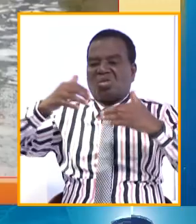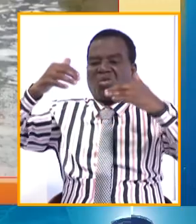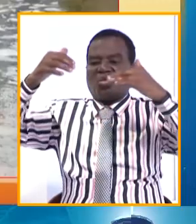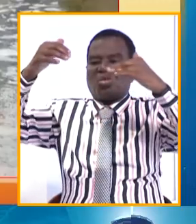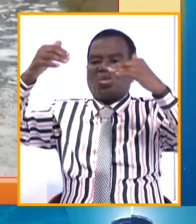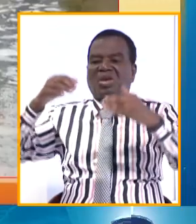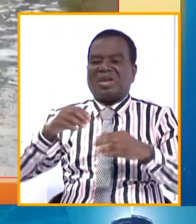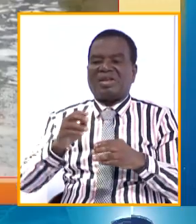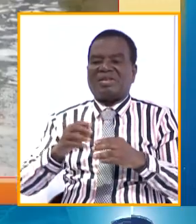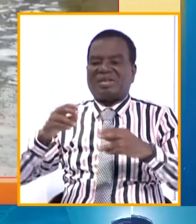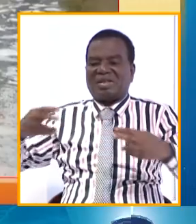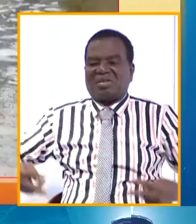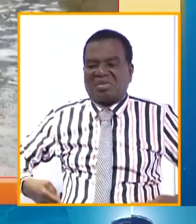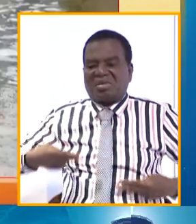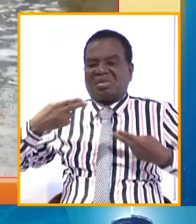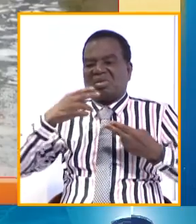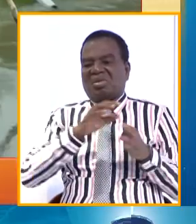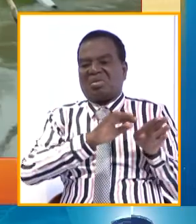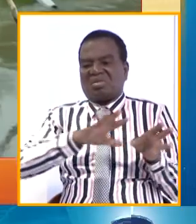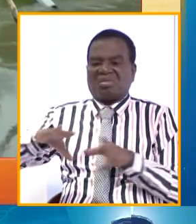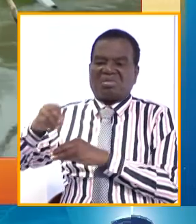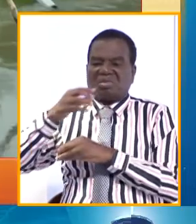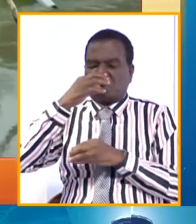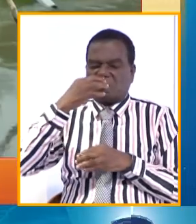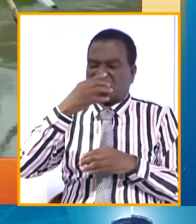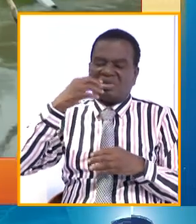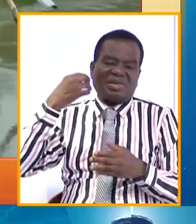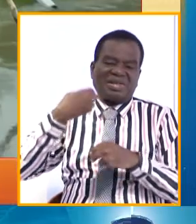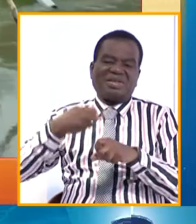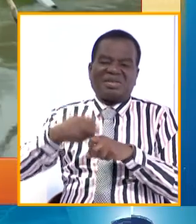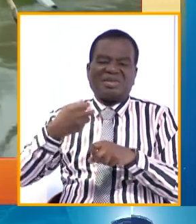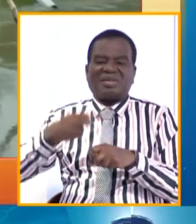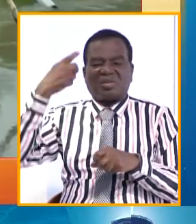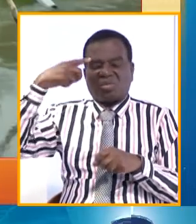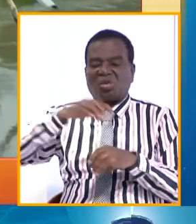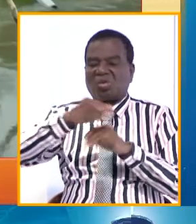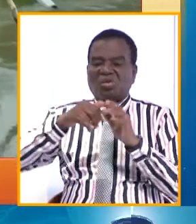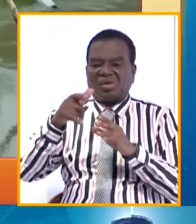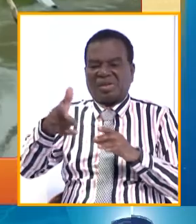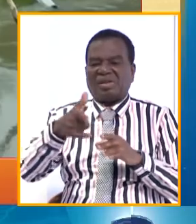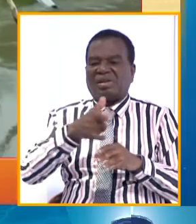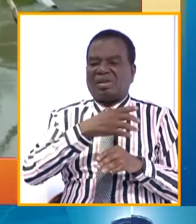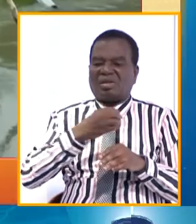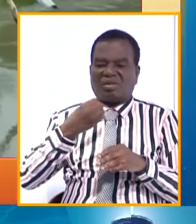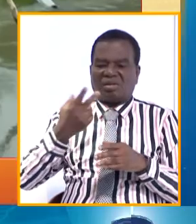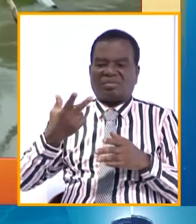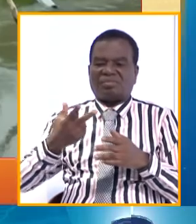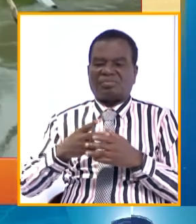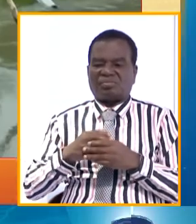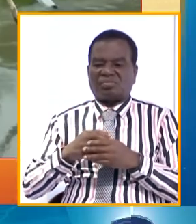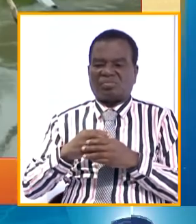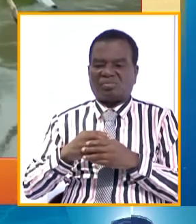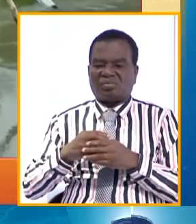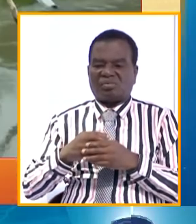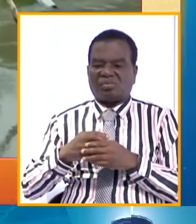de leur maison par les eaux de pluie. Voici le constat qui s'est offert au regard des ministres Vagondo Diomandé et Boaké Fofana. Un plan d'urgence